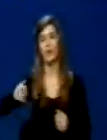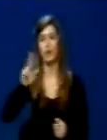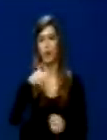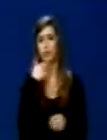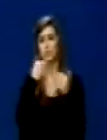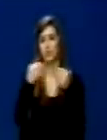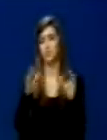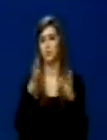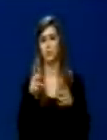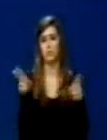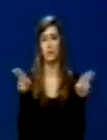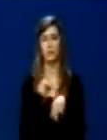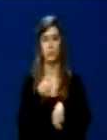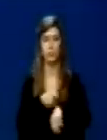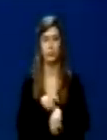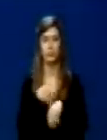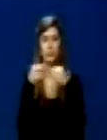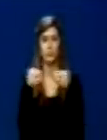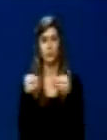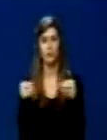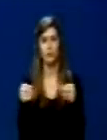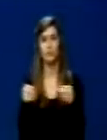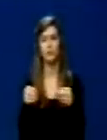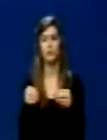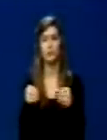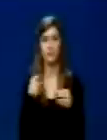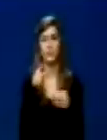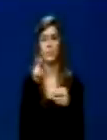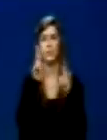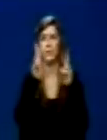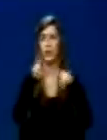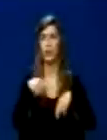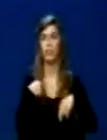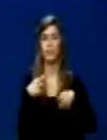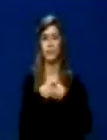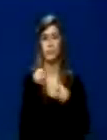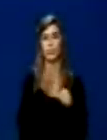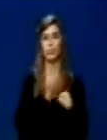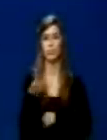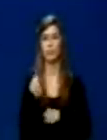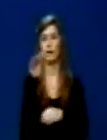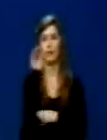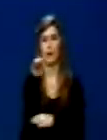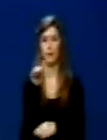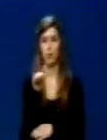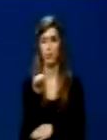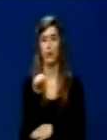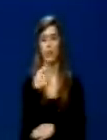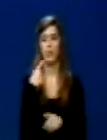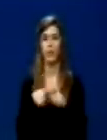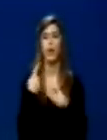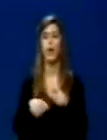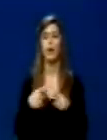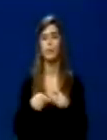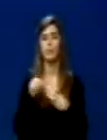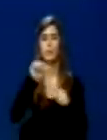kohë me publiku këtu, jemi kundër këtij raporti, por arsyeja kryesore pse kundërshtojmë